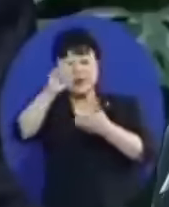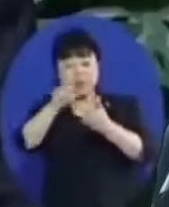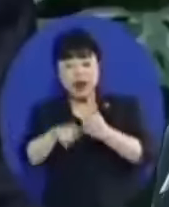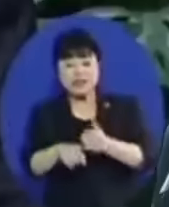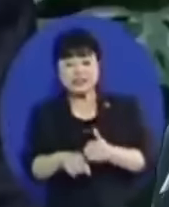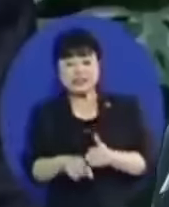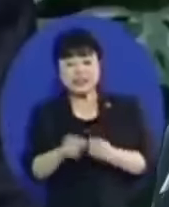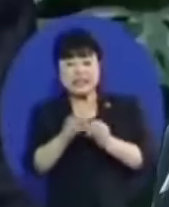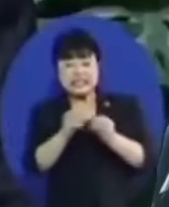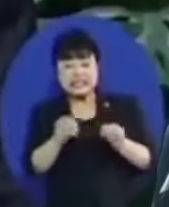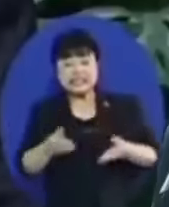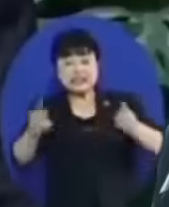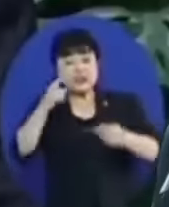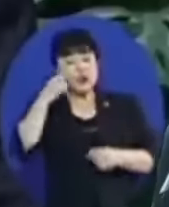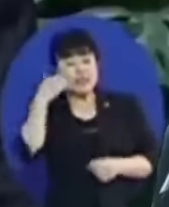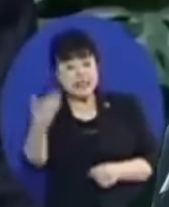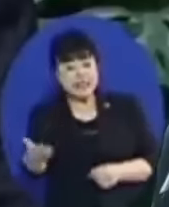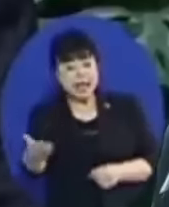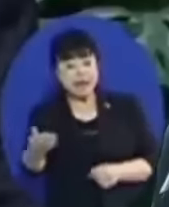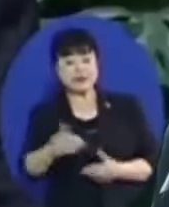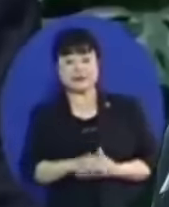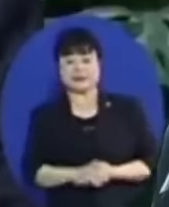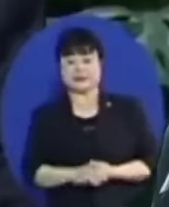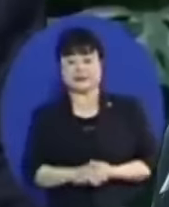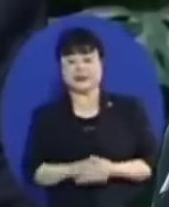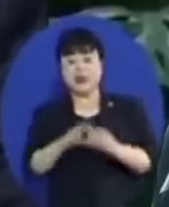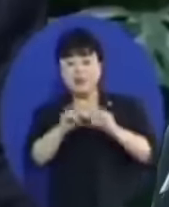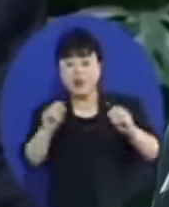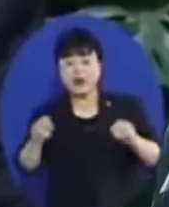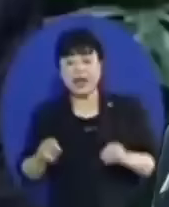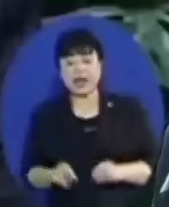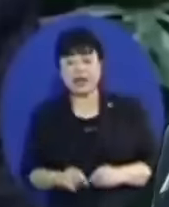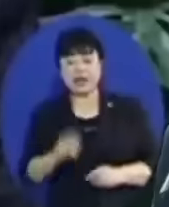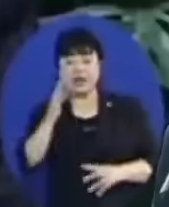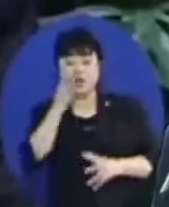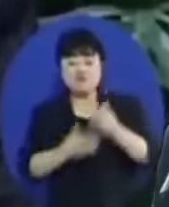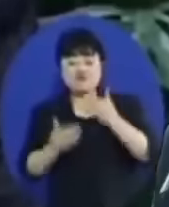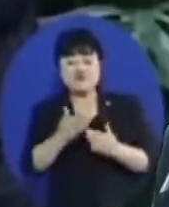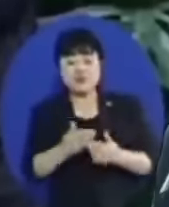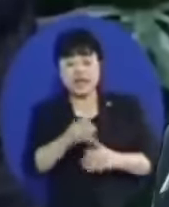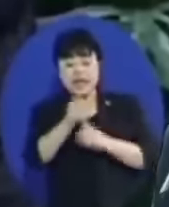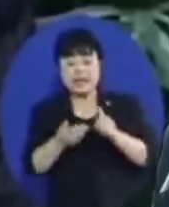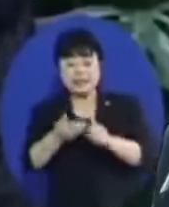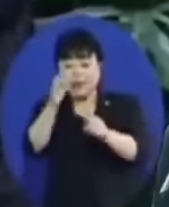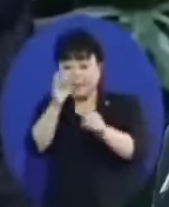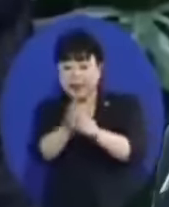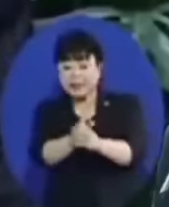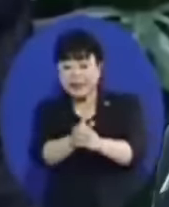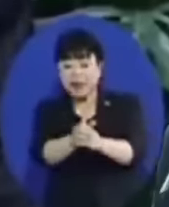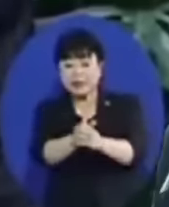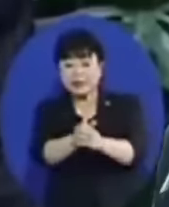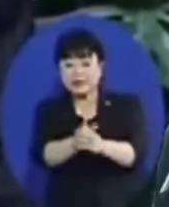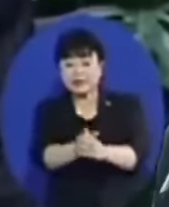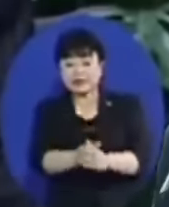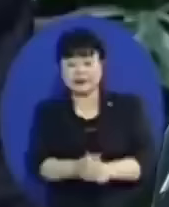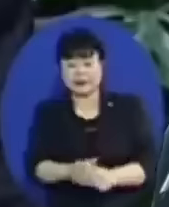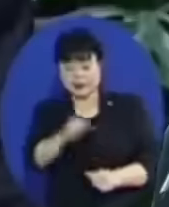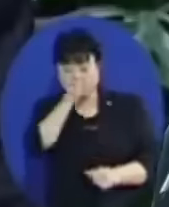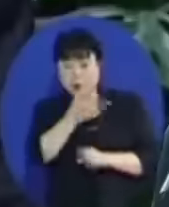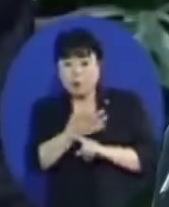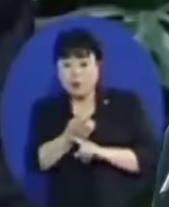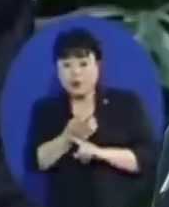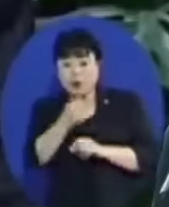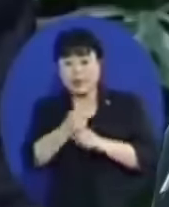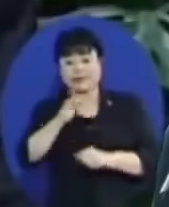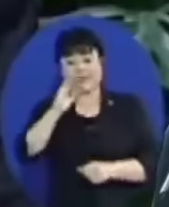진흙은 무엇이 될 수가 있는가라고 질문하면서 모래와 흙과 불이 하나님의 손에 놓이면 사파이어가 될 수 있는